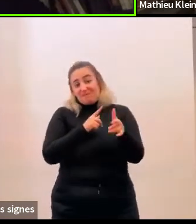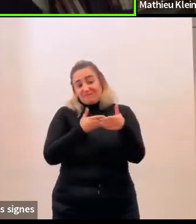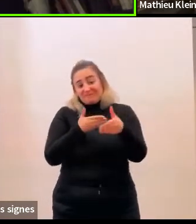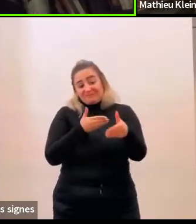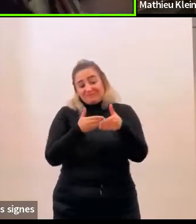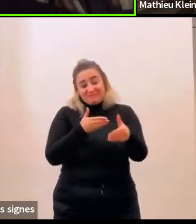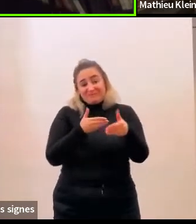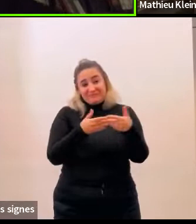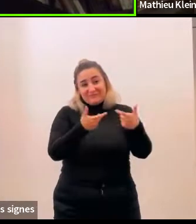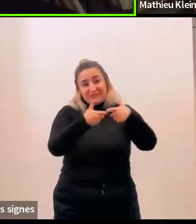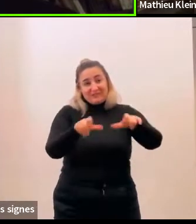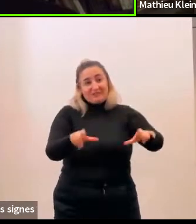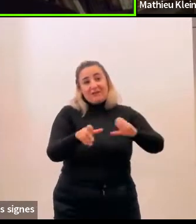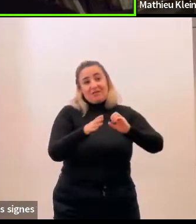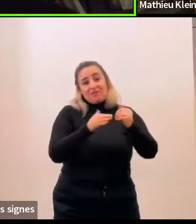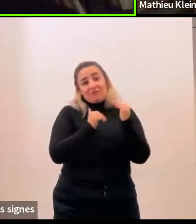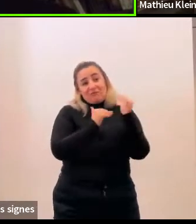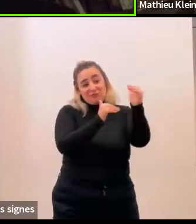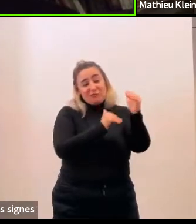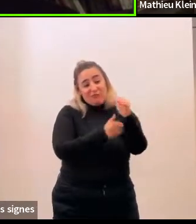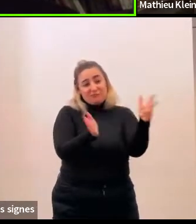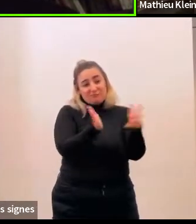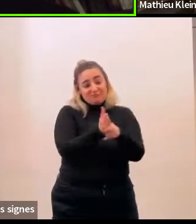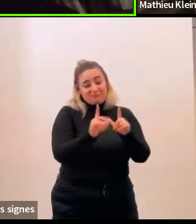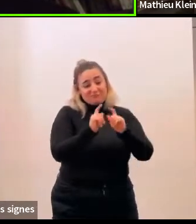pour sa carte de vœux.